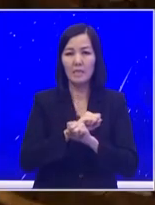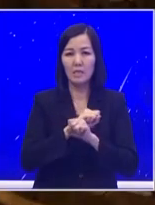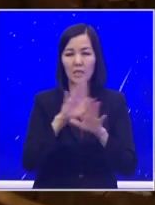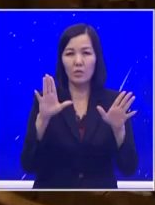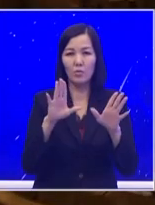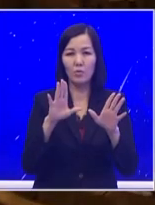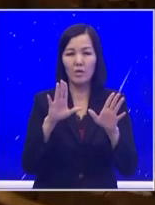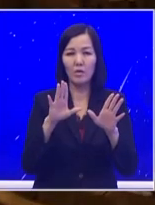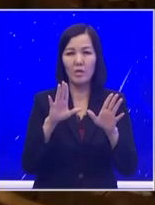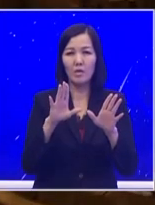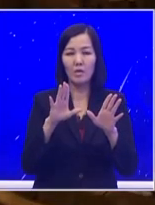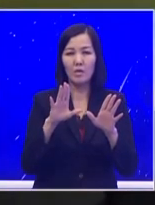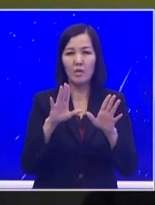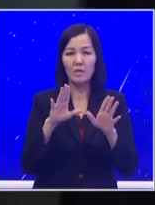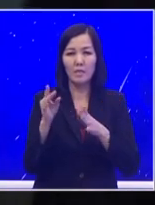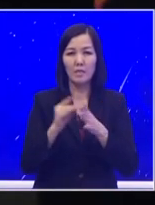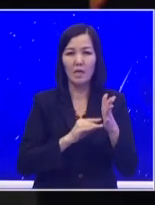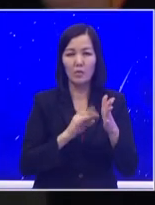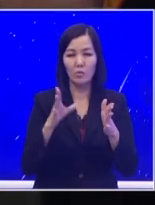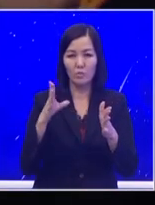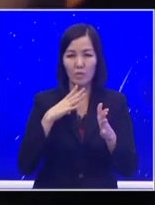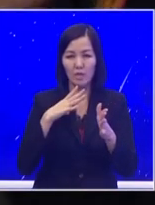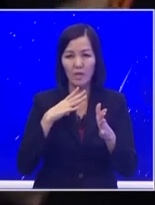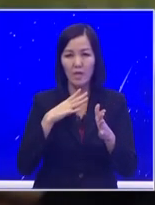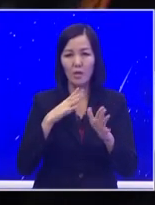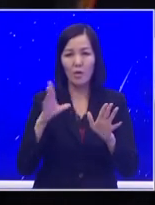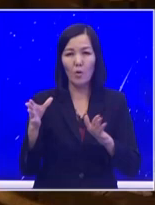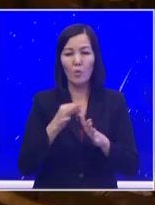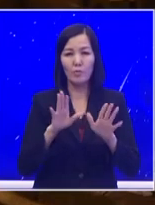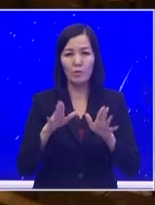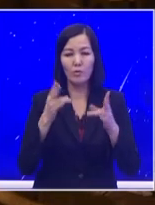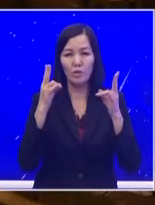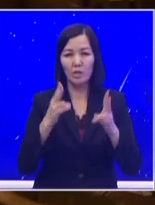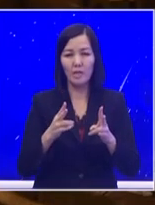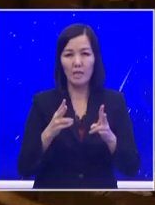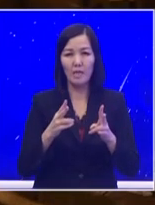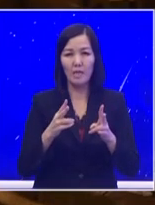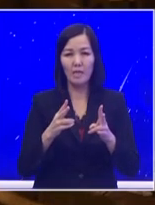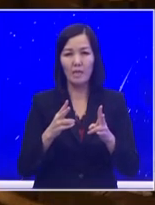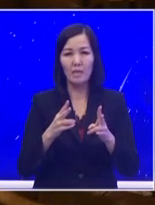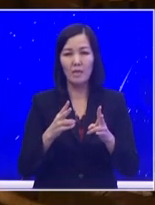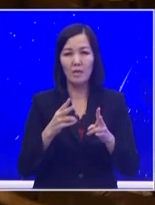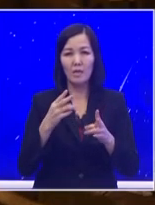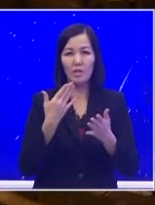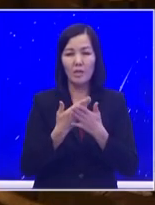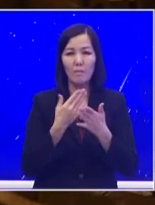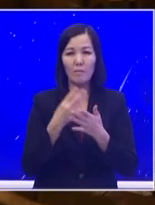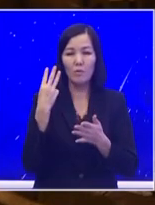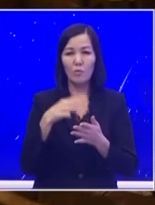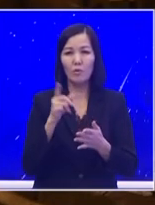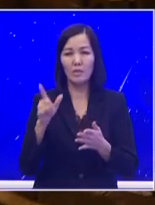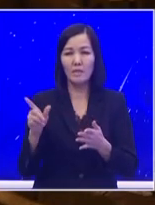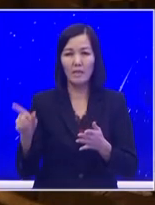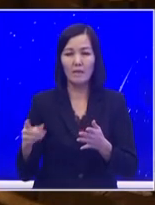газдың лап етуі орын алды. Облыстық төтенше жағдайлар департаментінен шамамен 30 адам және 7